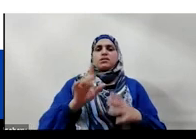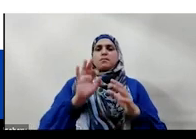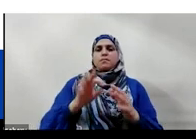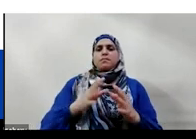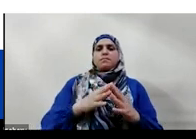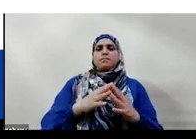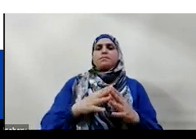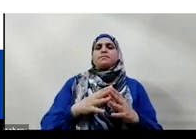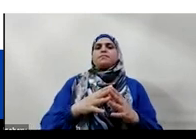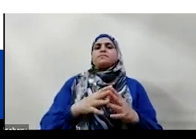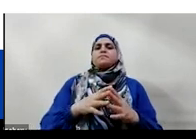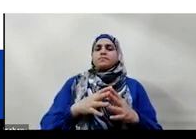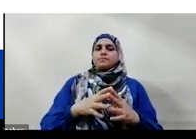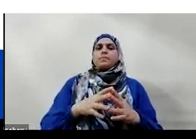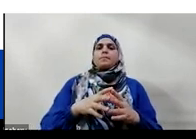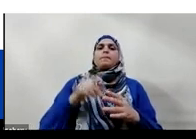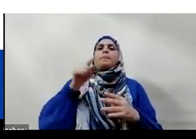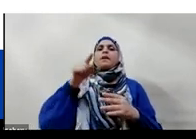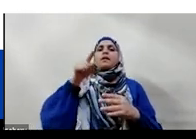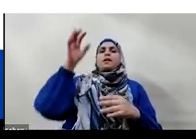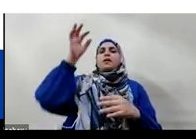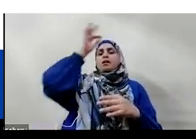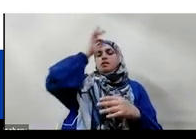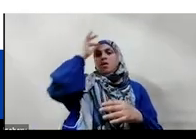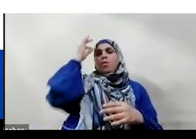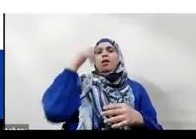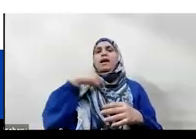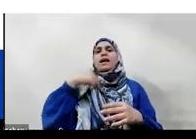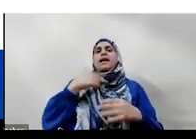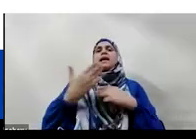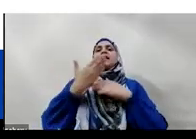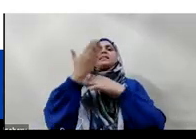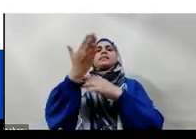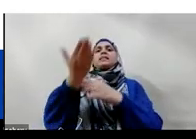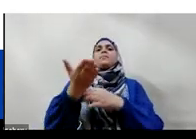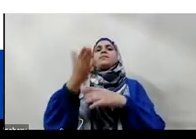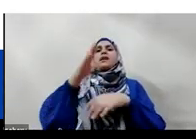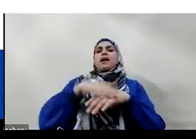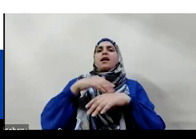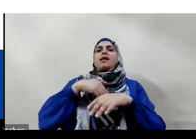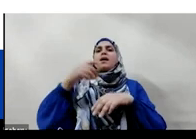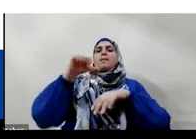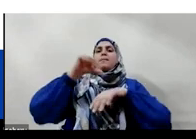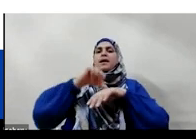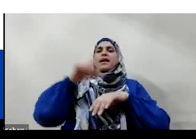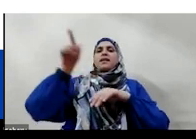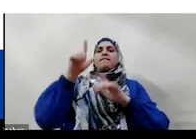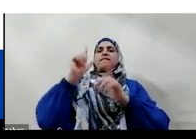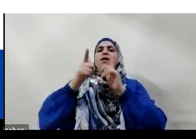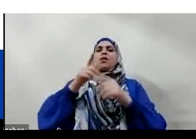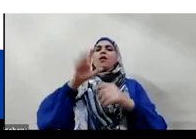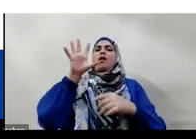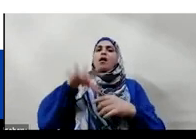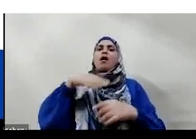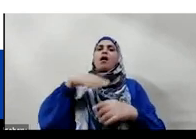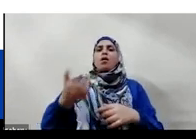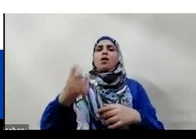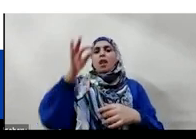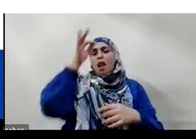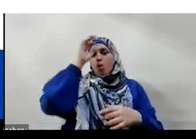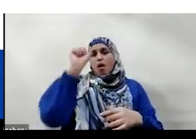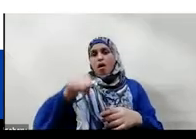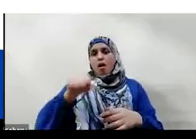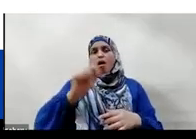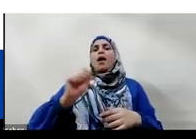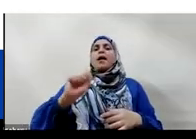Applied US Institution هنا بيقول لي لو انا قدمت على institution في الولايات المتحدة الأمريكية أو لأ، فلو بختار